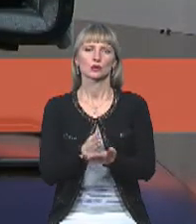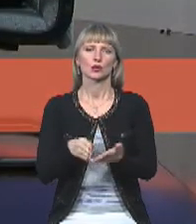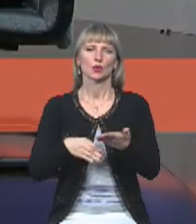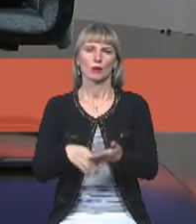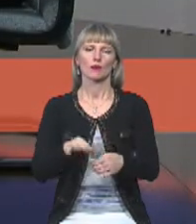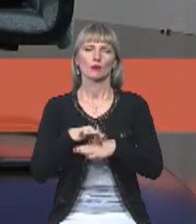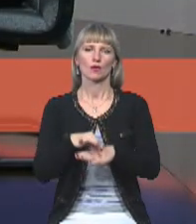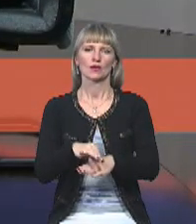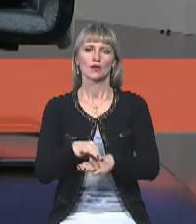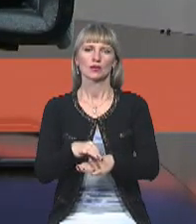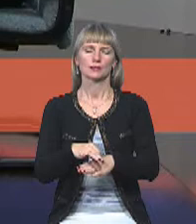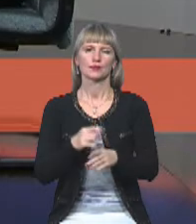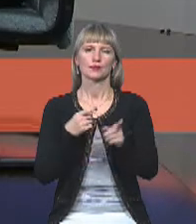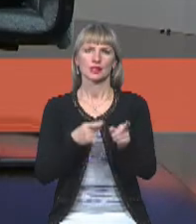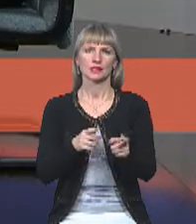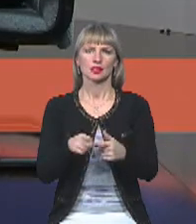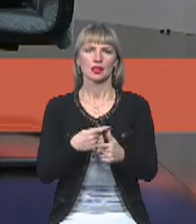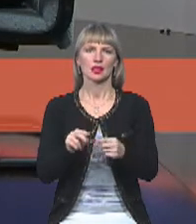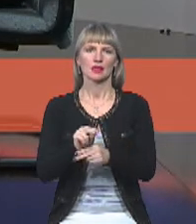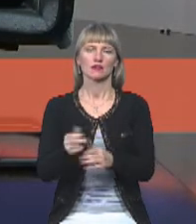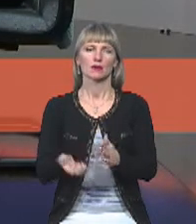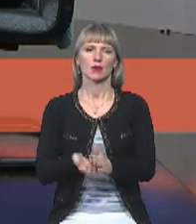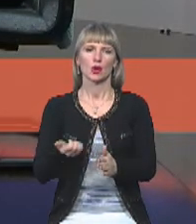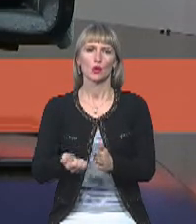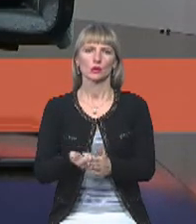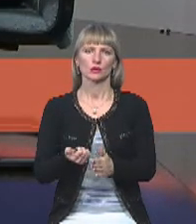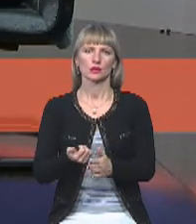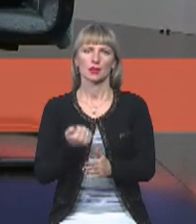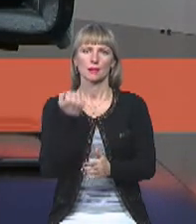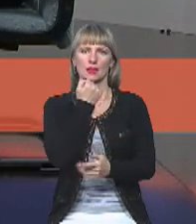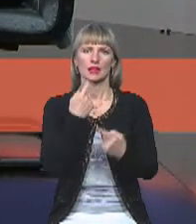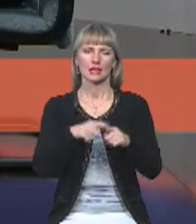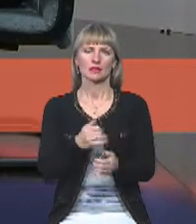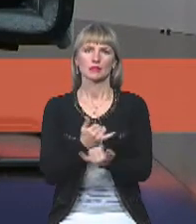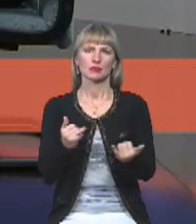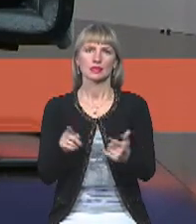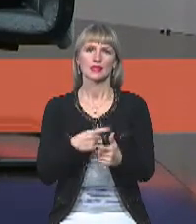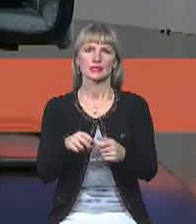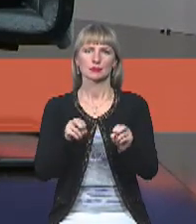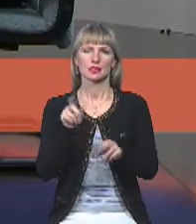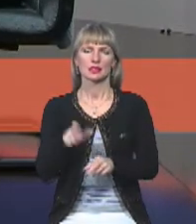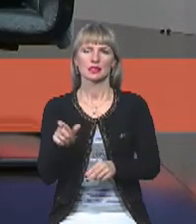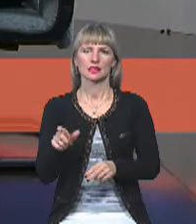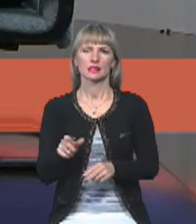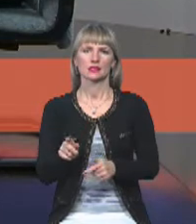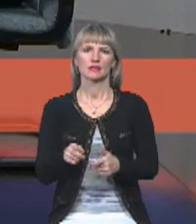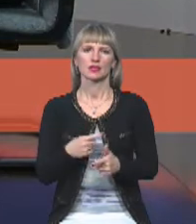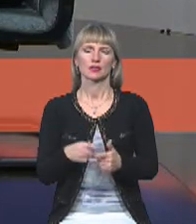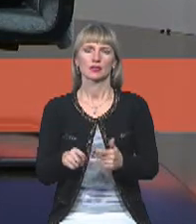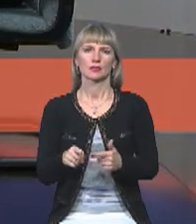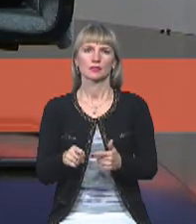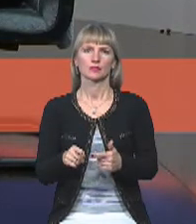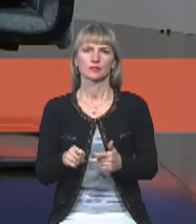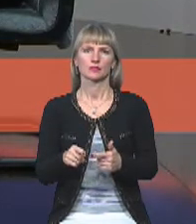у проведенні там стрільб або навчань? Бракує матеріально-технічного забезпечення чи спеціалістів? Чи... Ну,